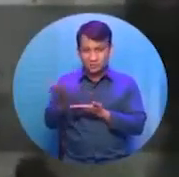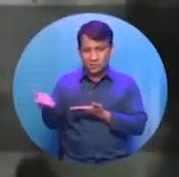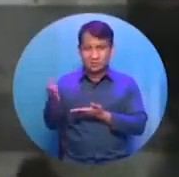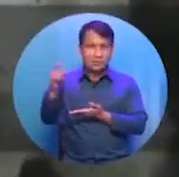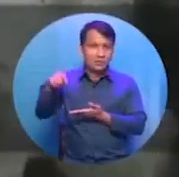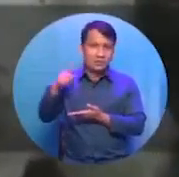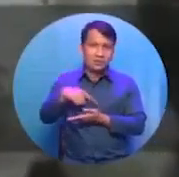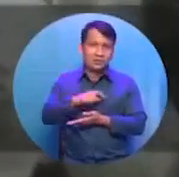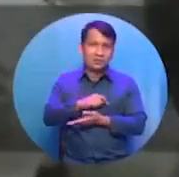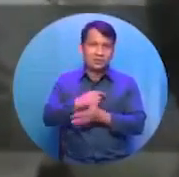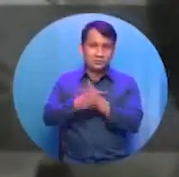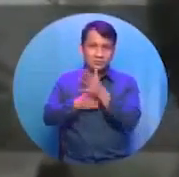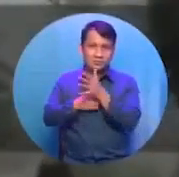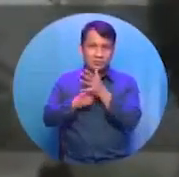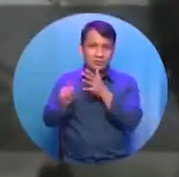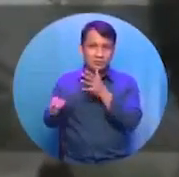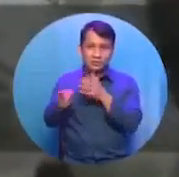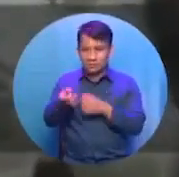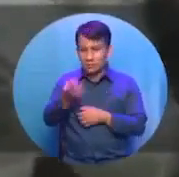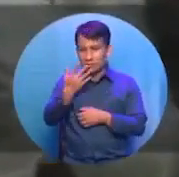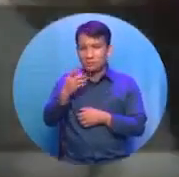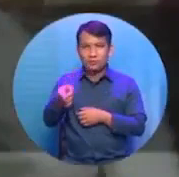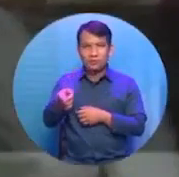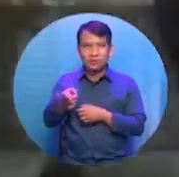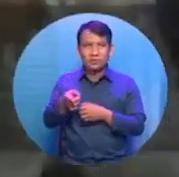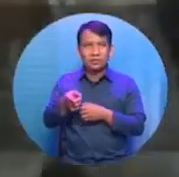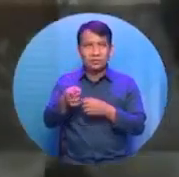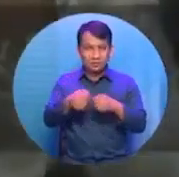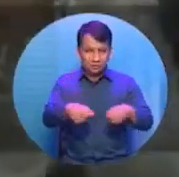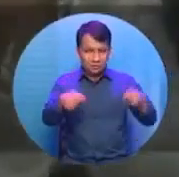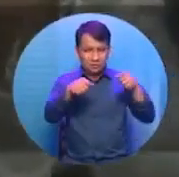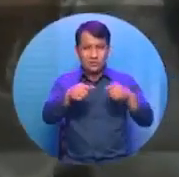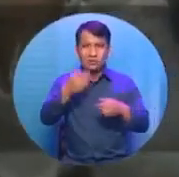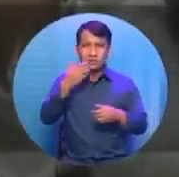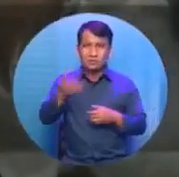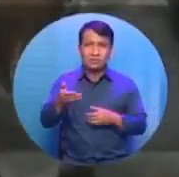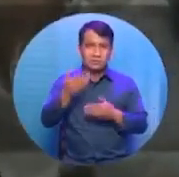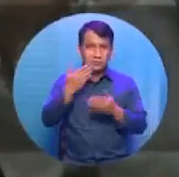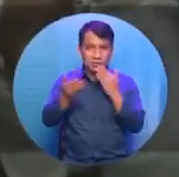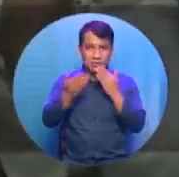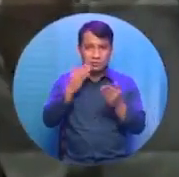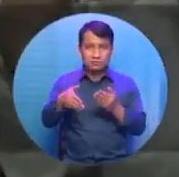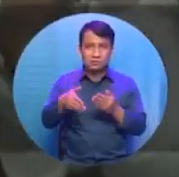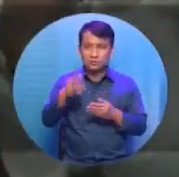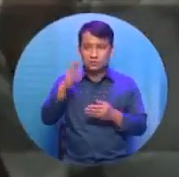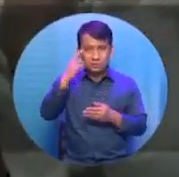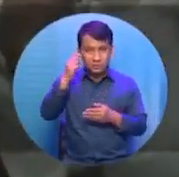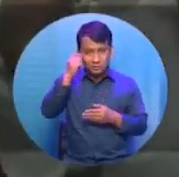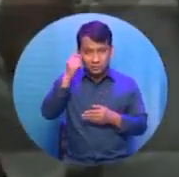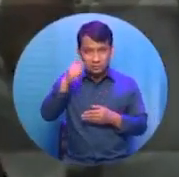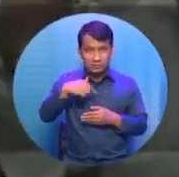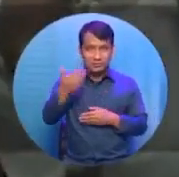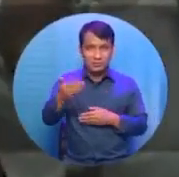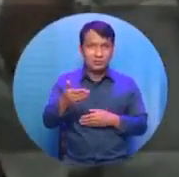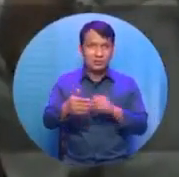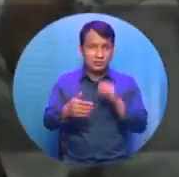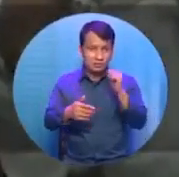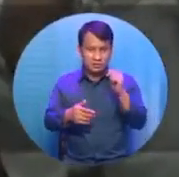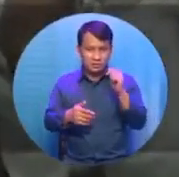yung pangangailangan ng nanay, maintenance, saka po yung tangke. Aldo Rapi, salamat po. At sa